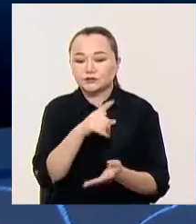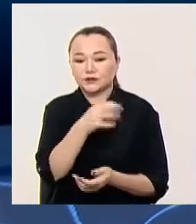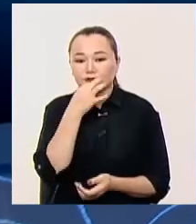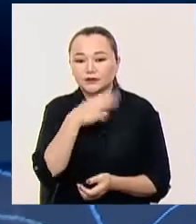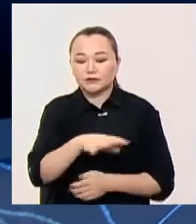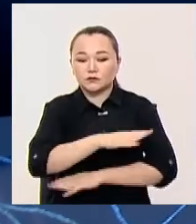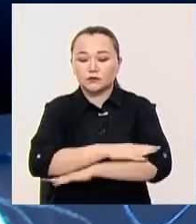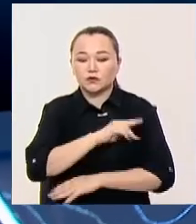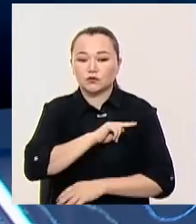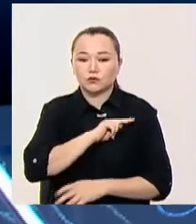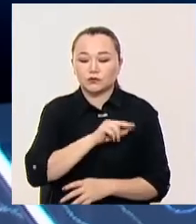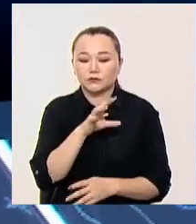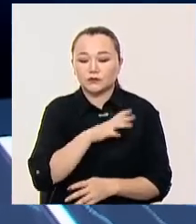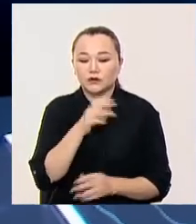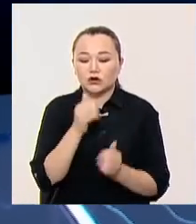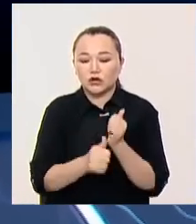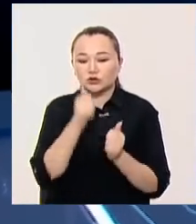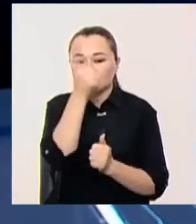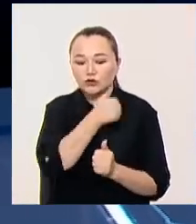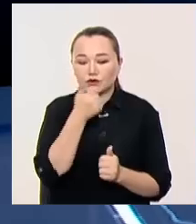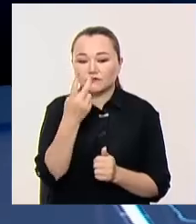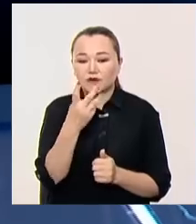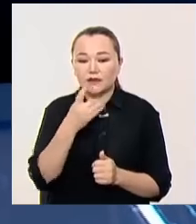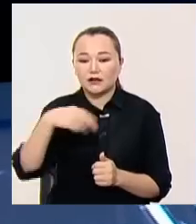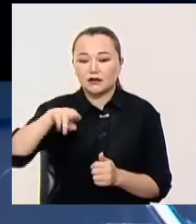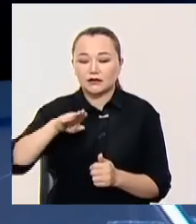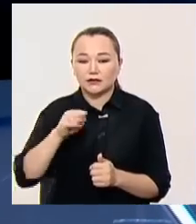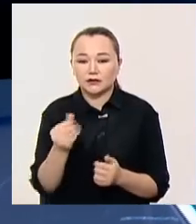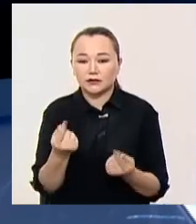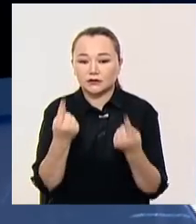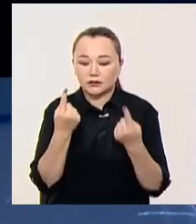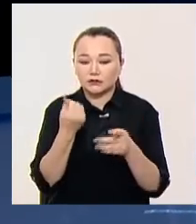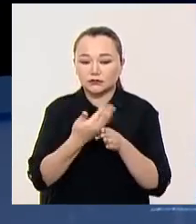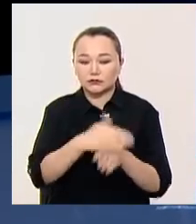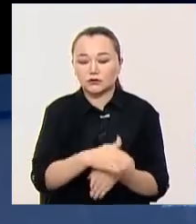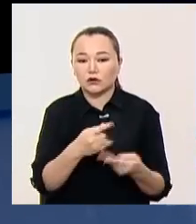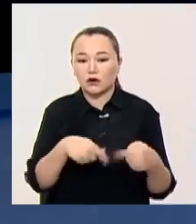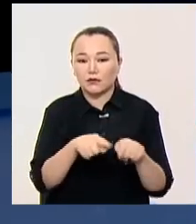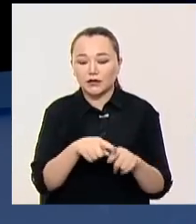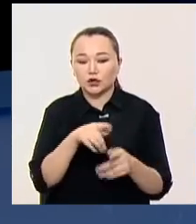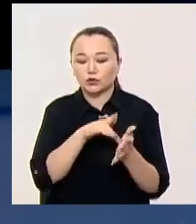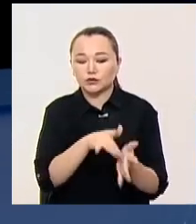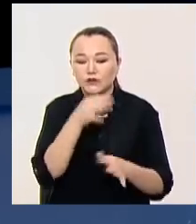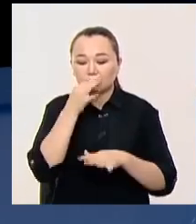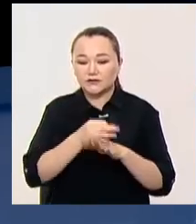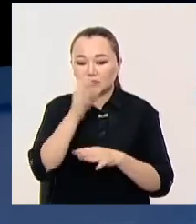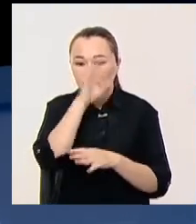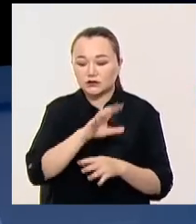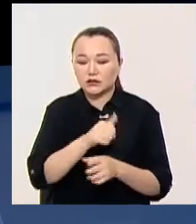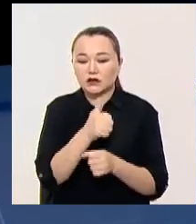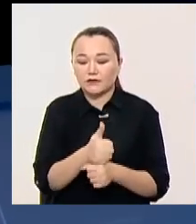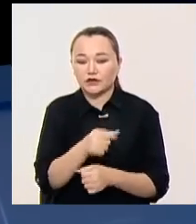алды. Жылына қазынадан 2 миллиардқа жуық қомақты қаражатты емденетін компания туризмге жауапты елдегі негізгі